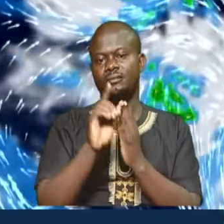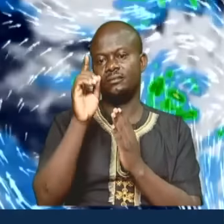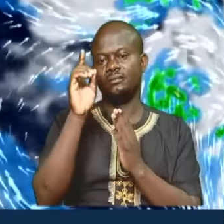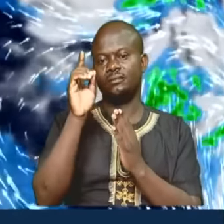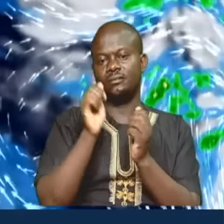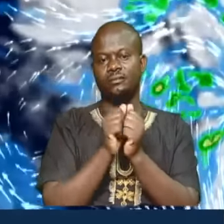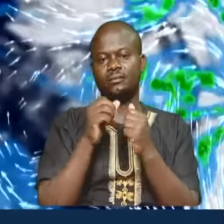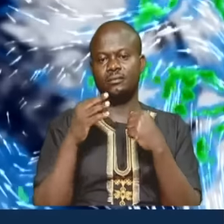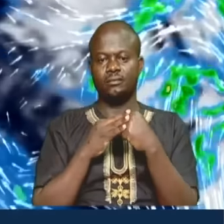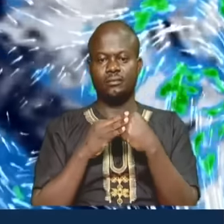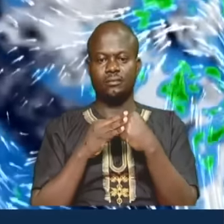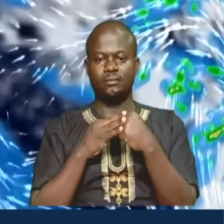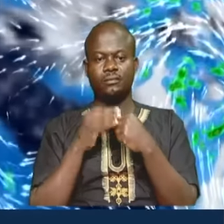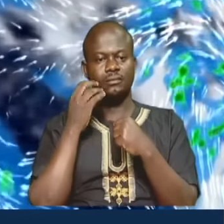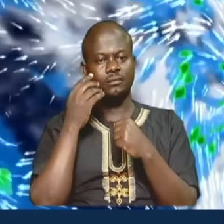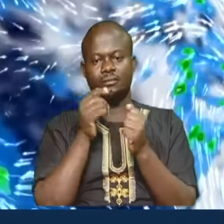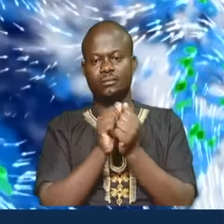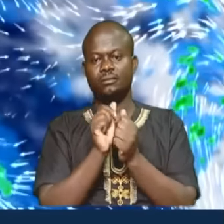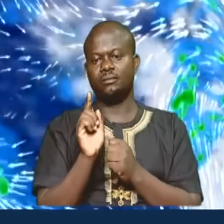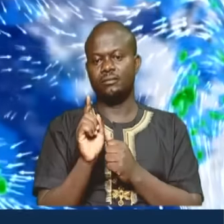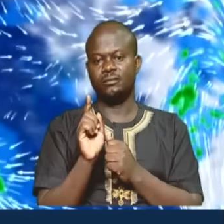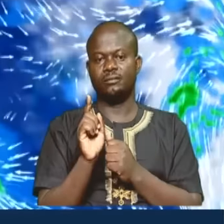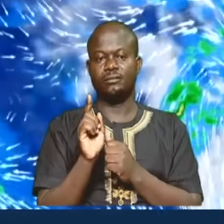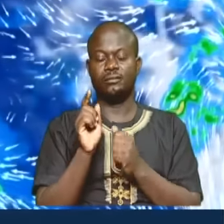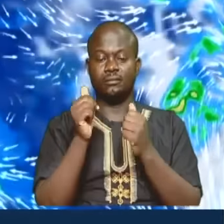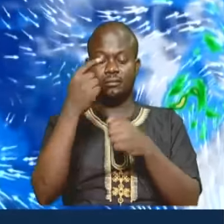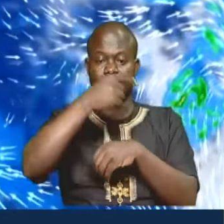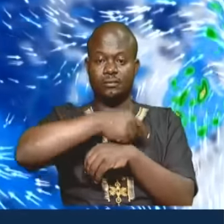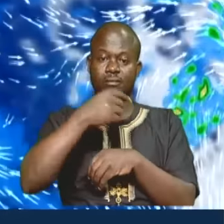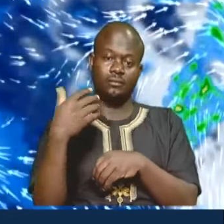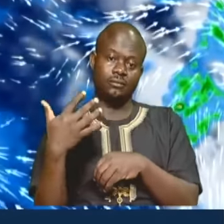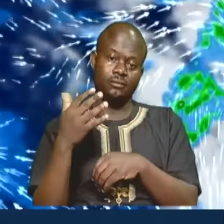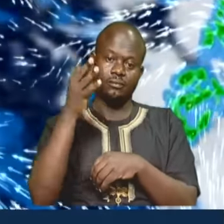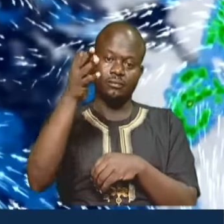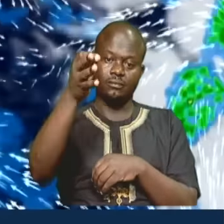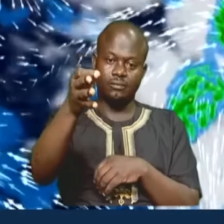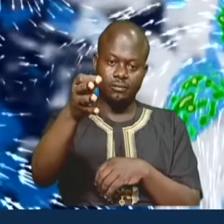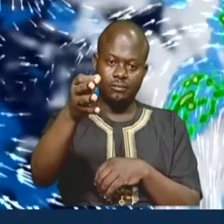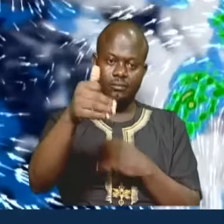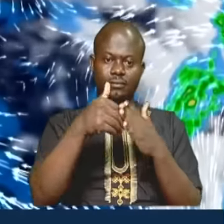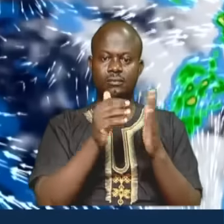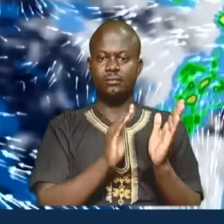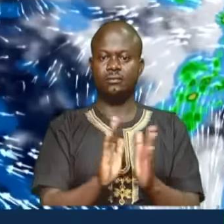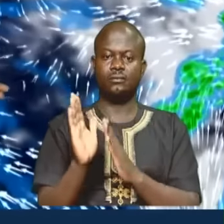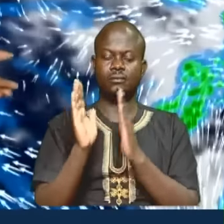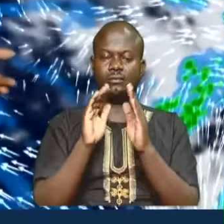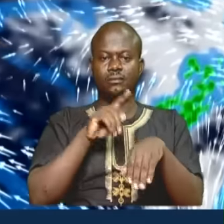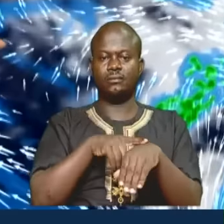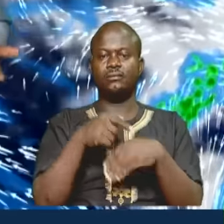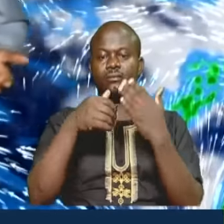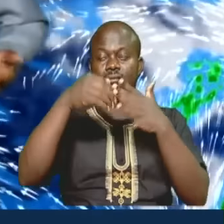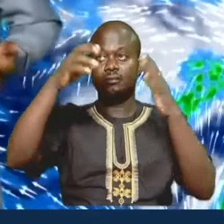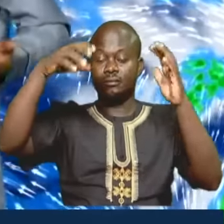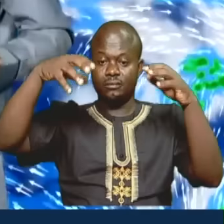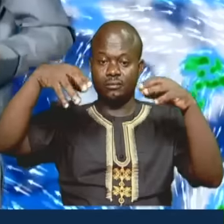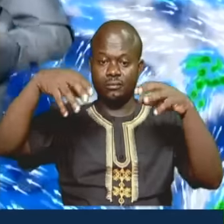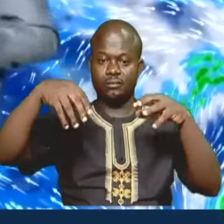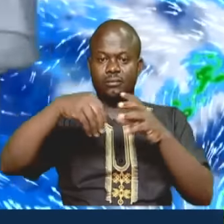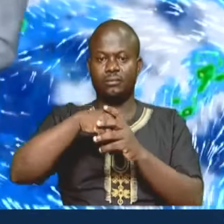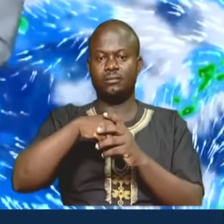ya 18 Ugushyingo. Muri iyi minsi itanu iri imbere hateganyijwe ibihe by'imvura